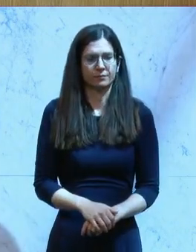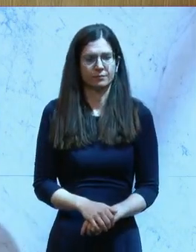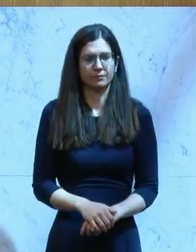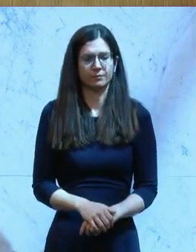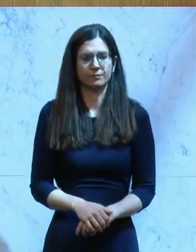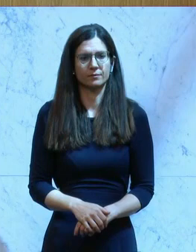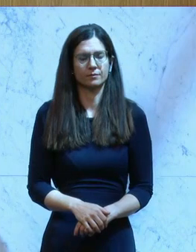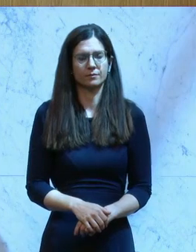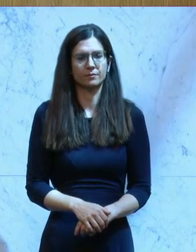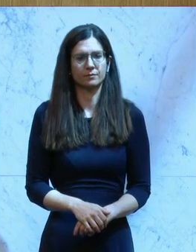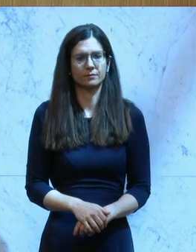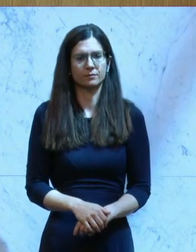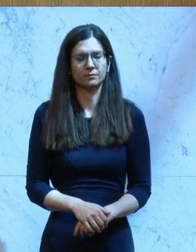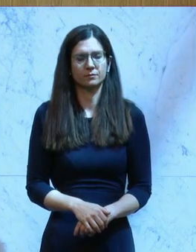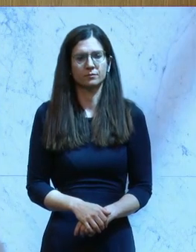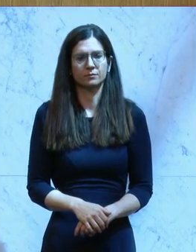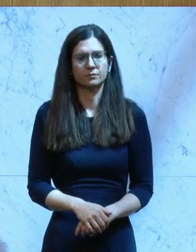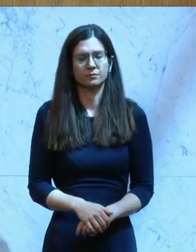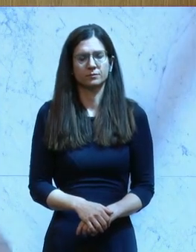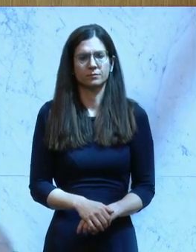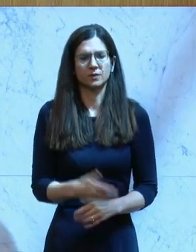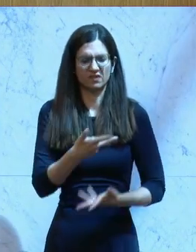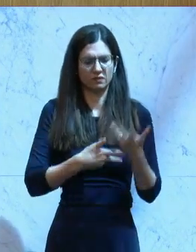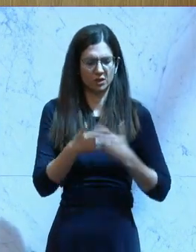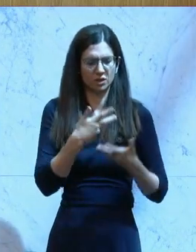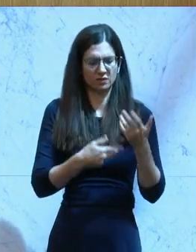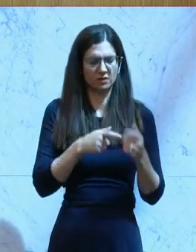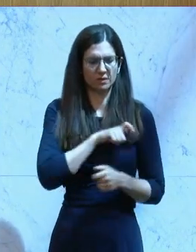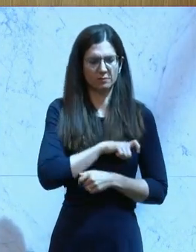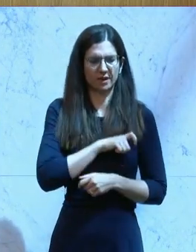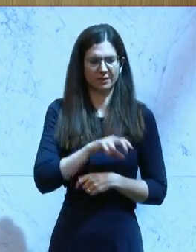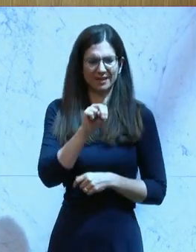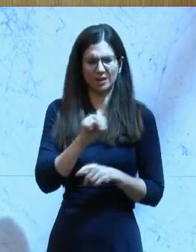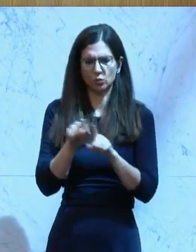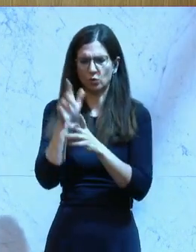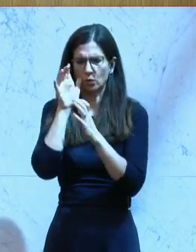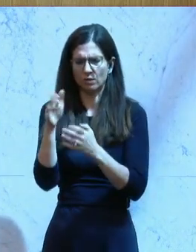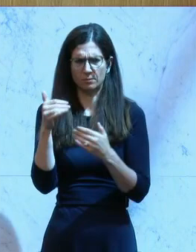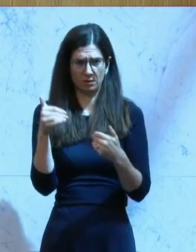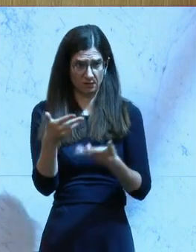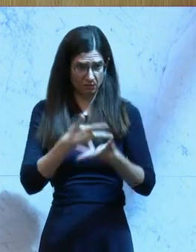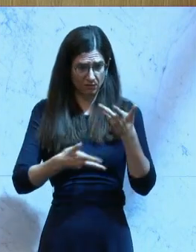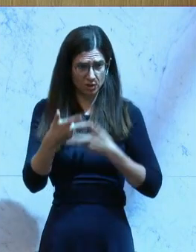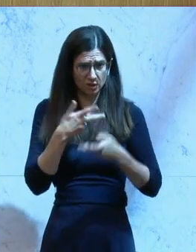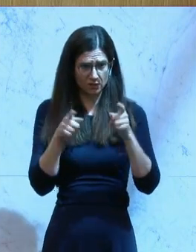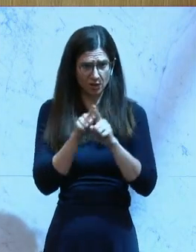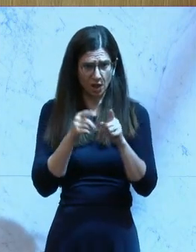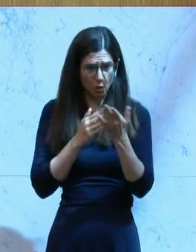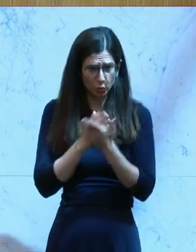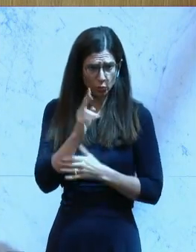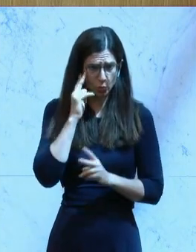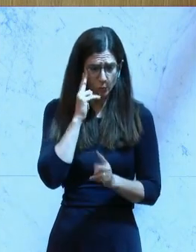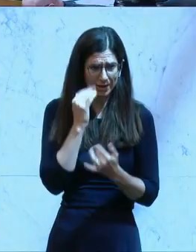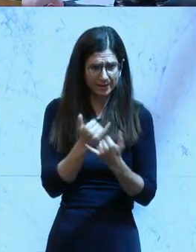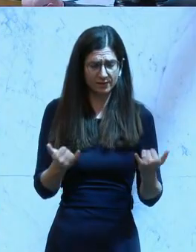Aber abgesehen davon muss ich die angeblichen Wirtschaftsparteien ÖVP und NEOS auch fragen, ob sie das wirtschaftlich wirklich komplett